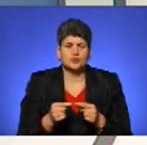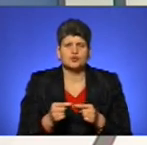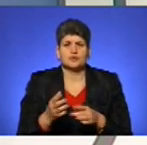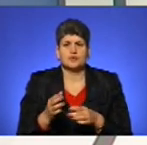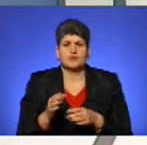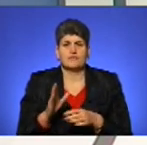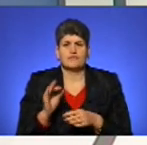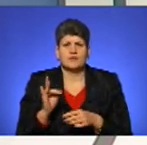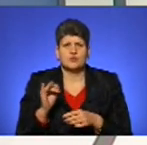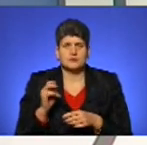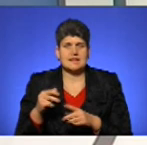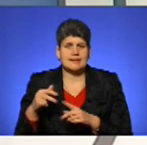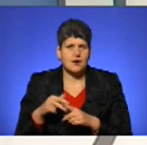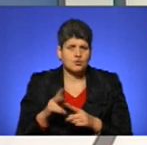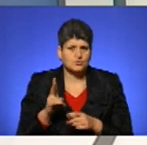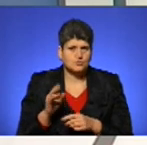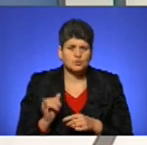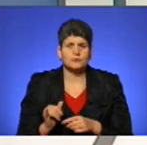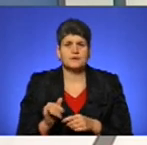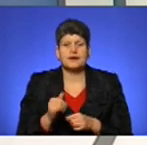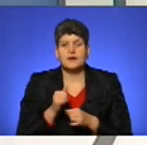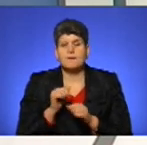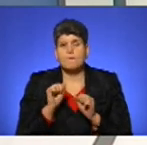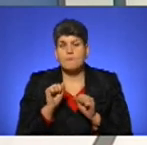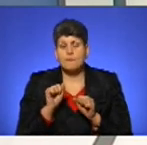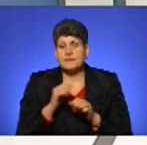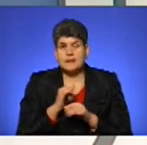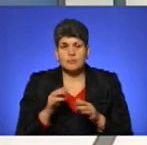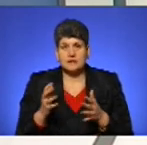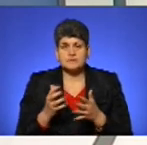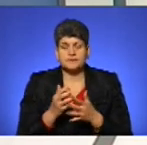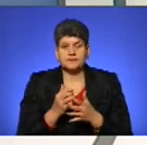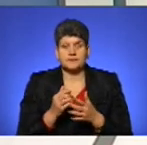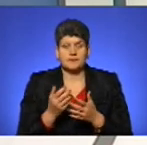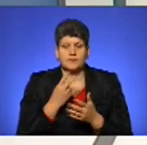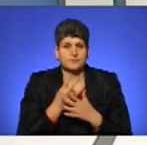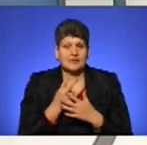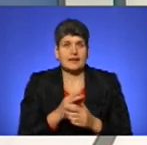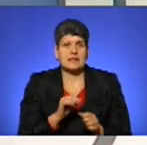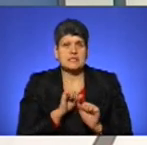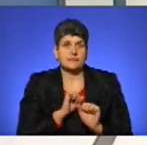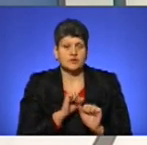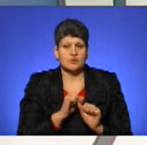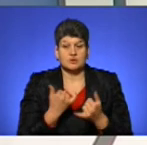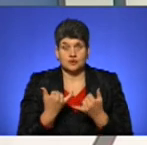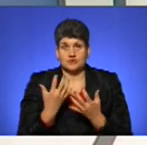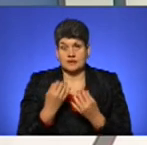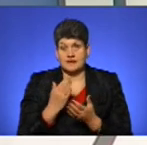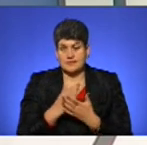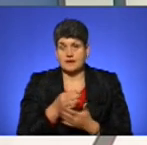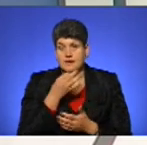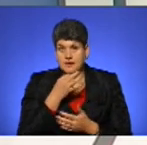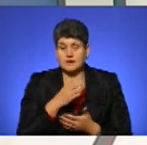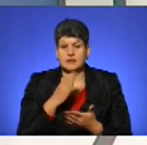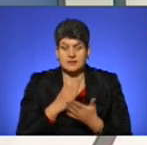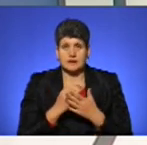нагрузку, не могли дослідити імунітет, то у нас на сьогоднішній день є ліки, є